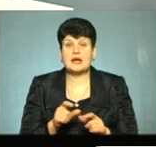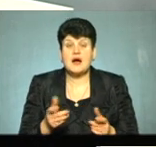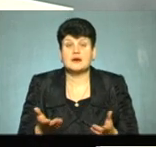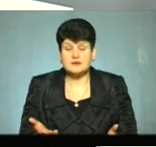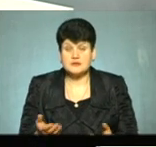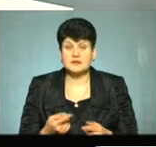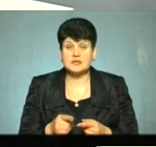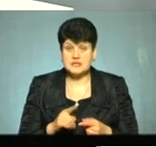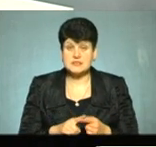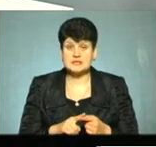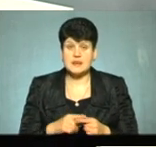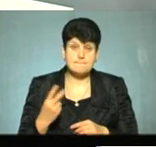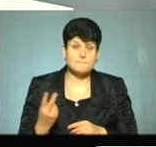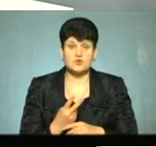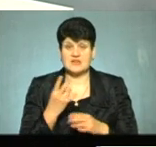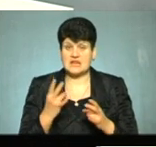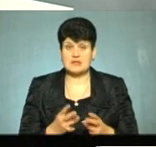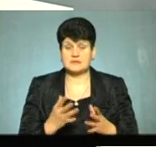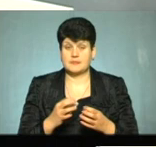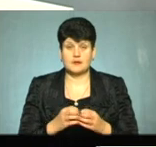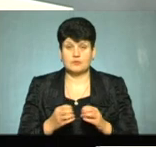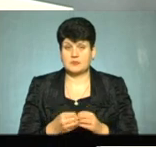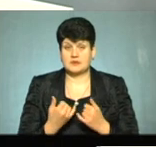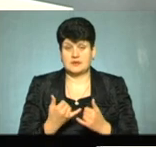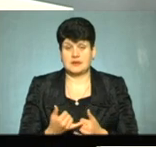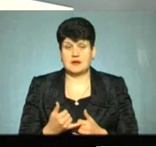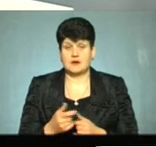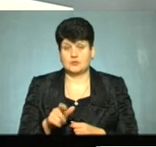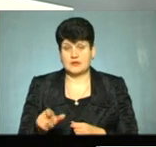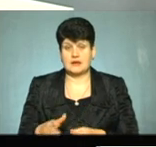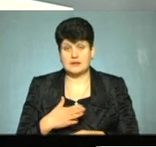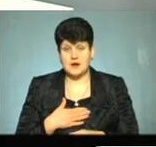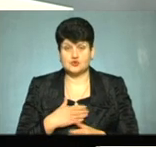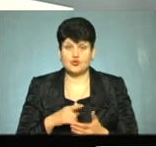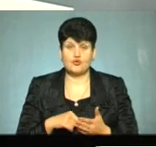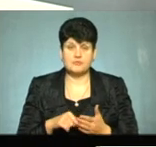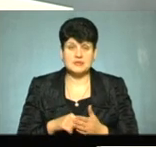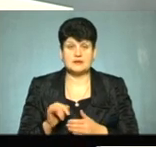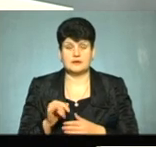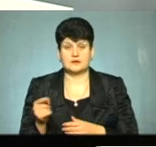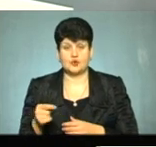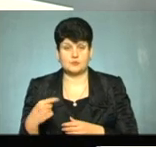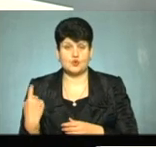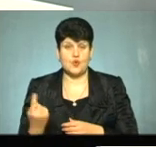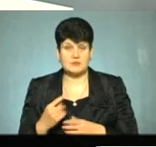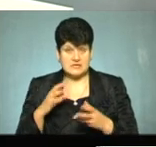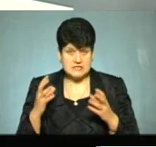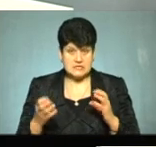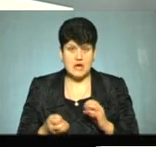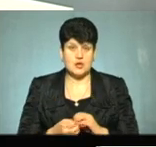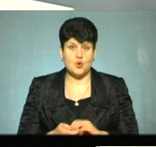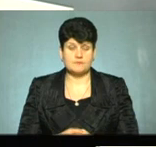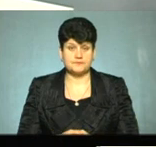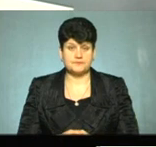звісно. Ну, і це створює подвійну небезпеку і загрозу як для мешканців нашого міста, і так для мешканців Тернопільської області